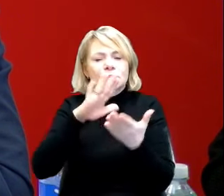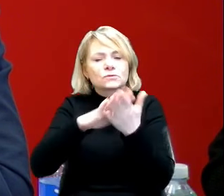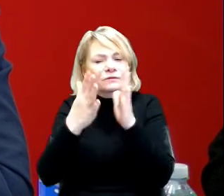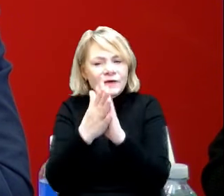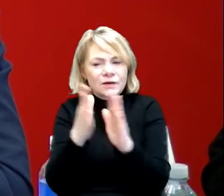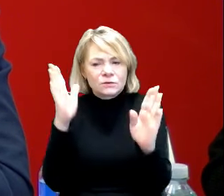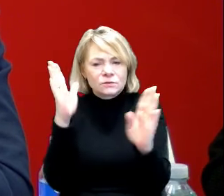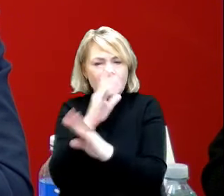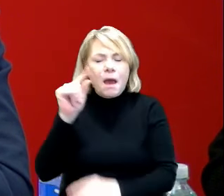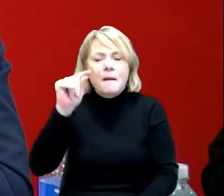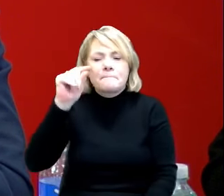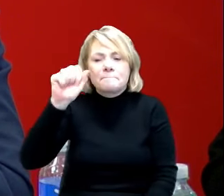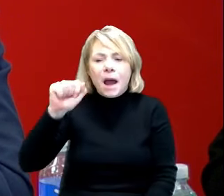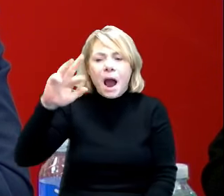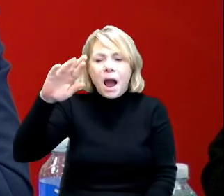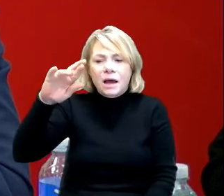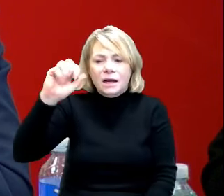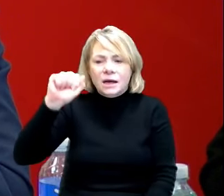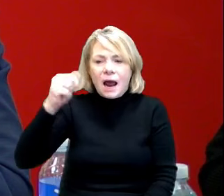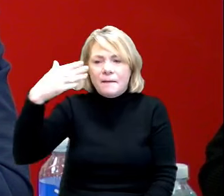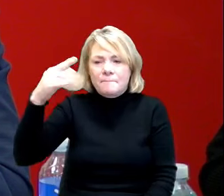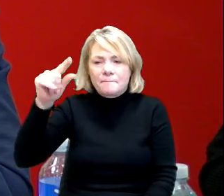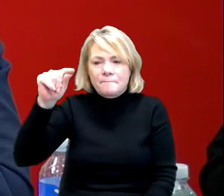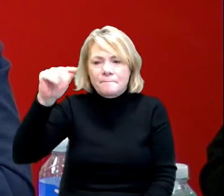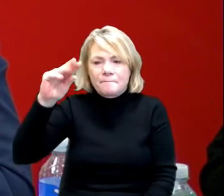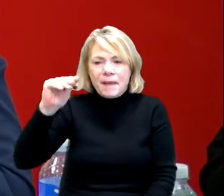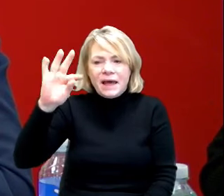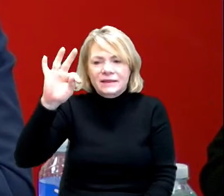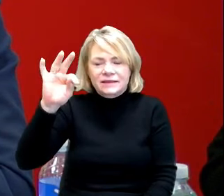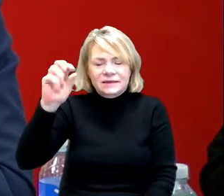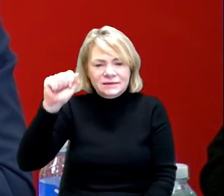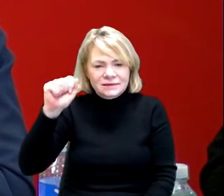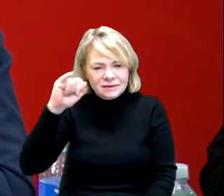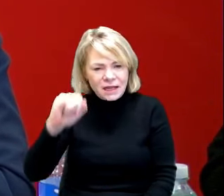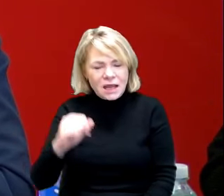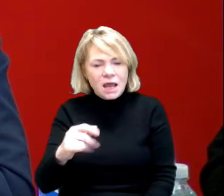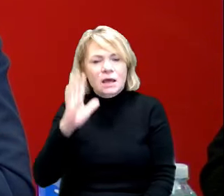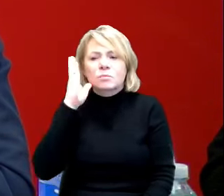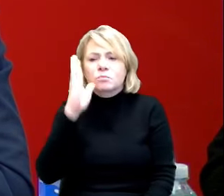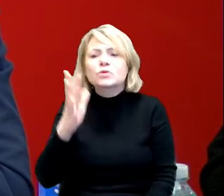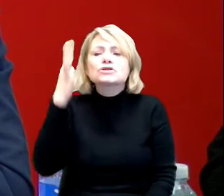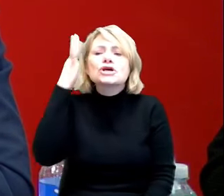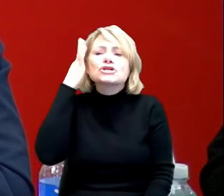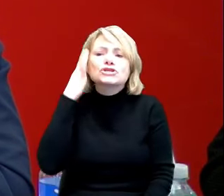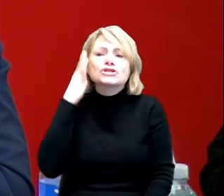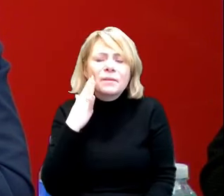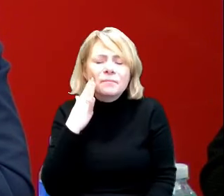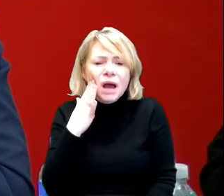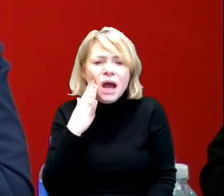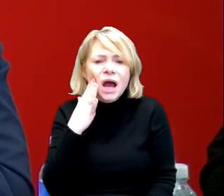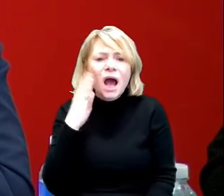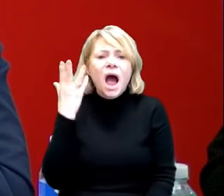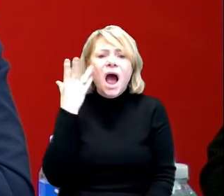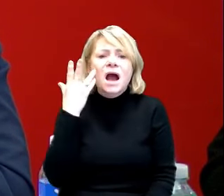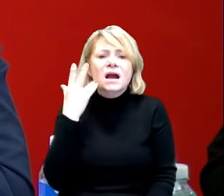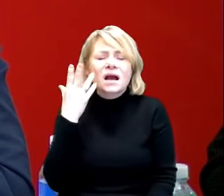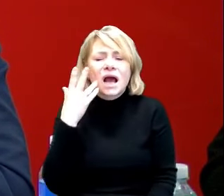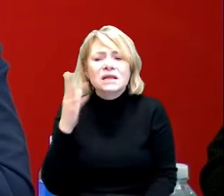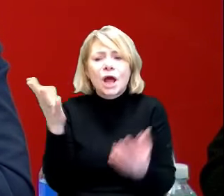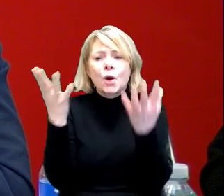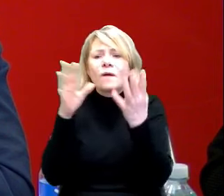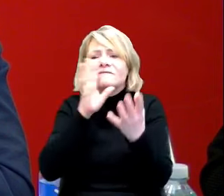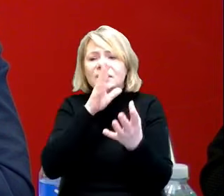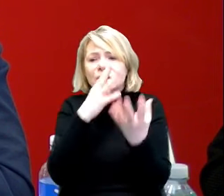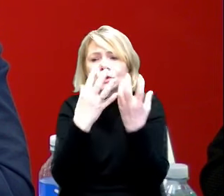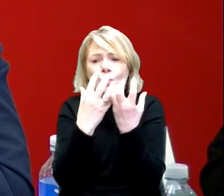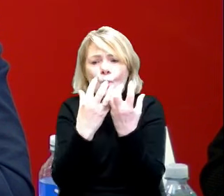parapetai yra dabar plytos yra atviros ir kad ateis žiemos periodas kada įgeriamumas vandens